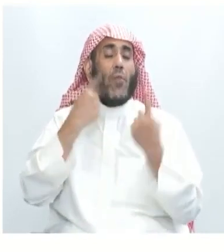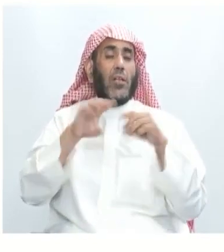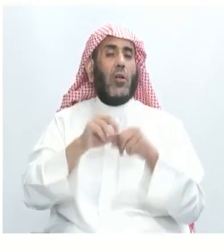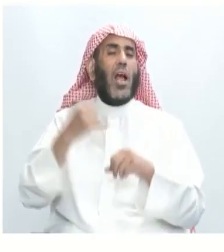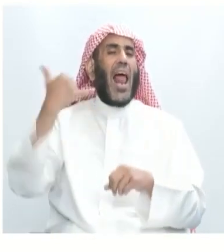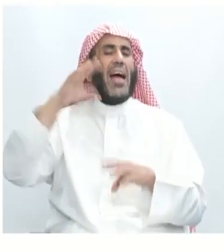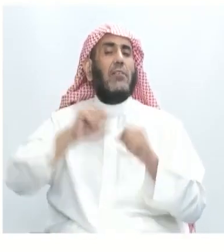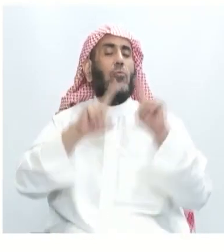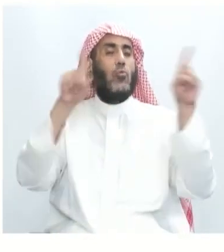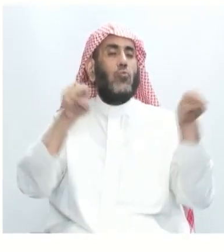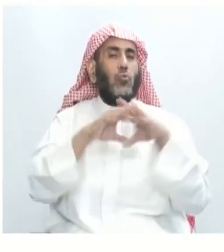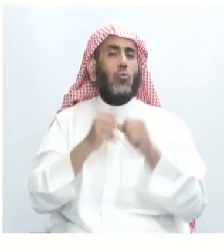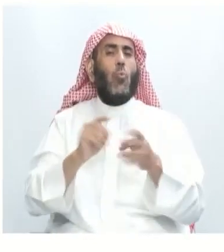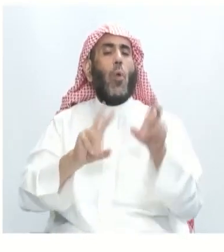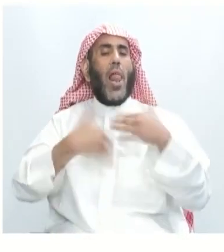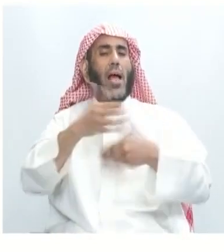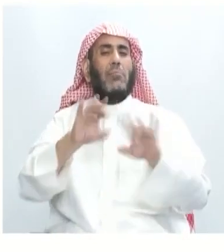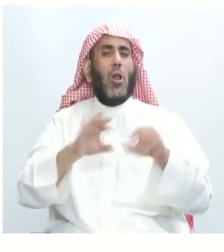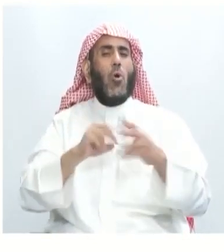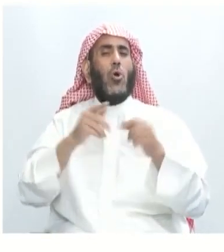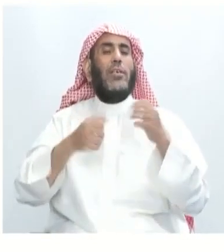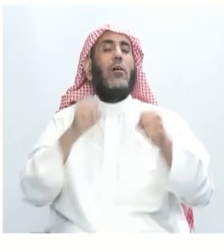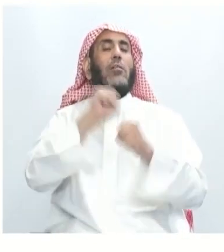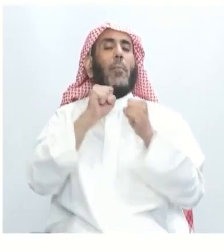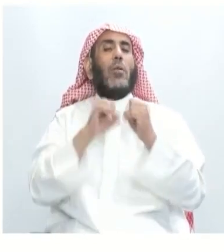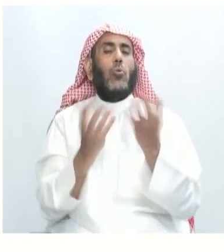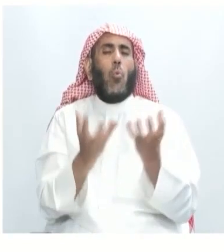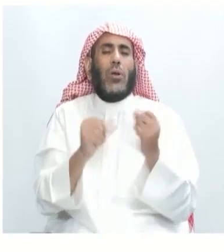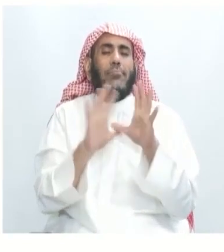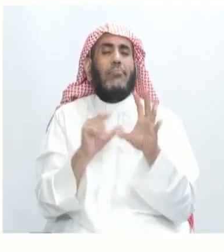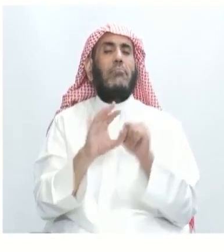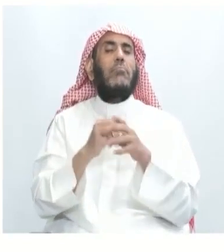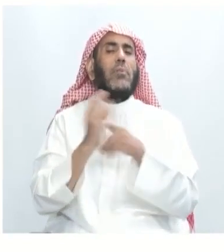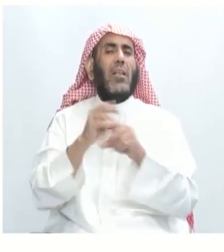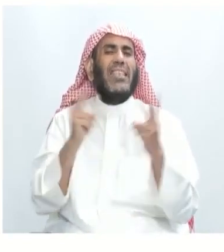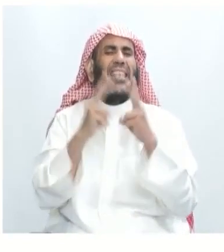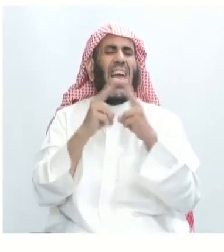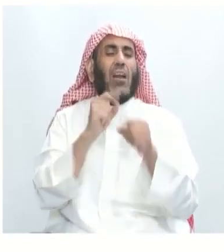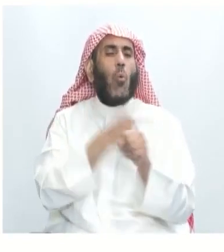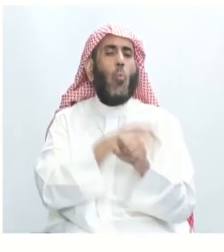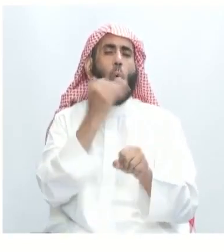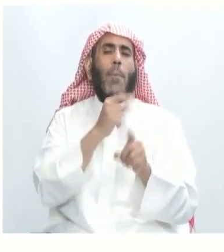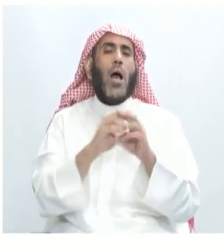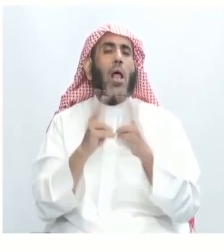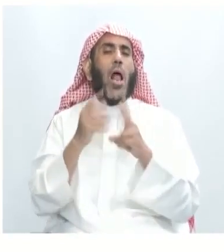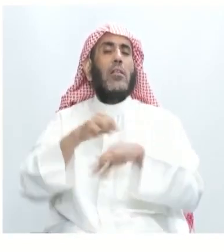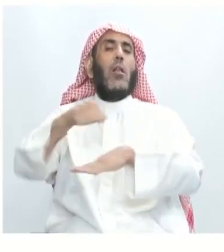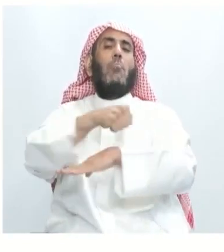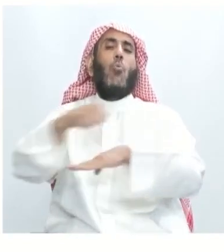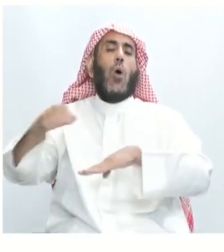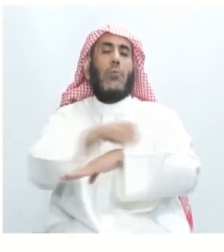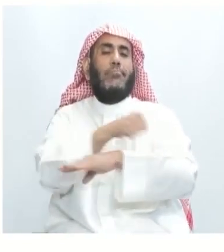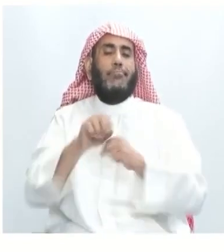كالهاتف والتلفزيون والحاسب الالي والات التبريد والات التدفئه وغيرها معتمدا على التيار الكهربائي ومن هذه الالات المكواه